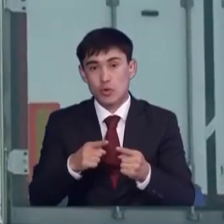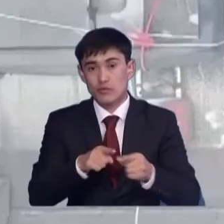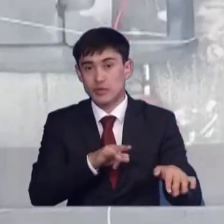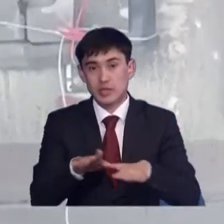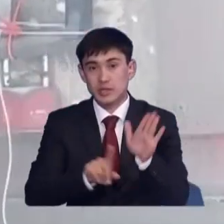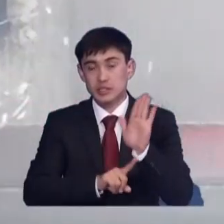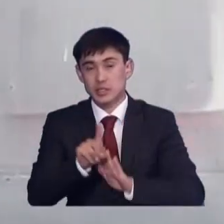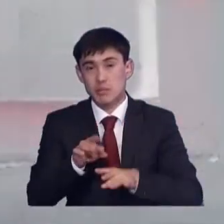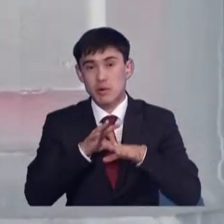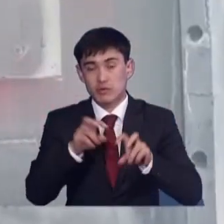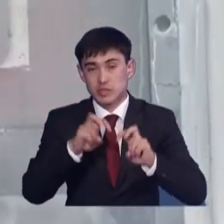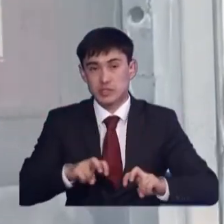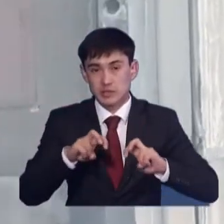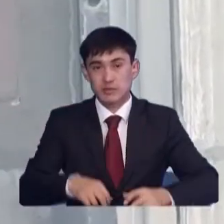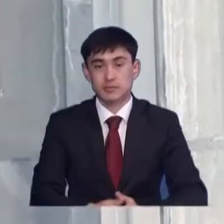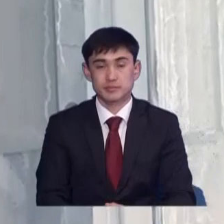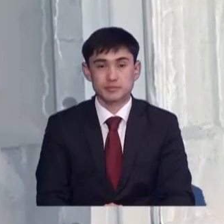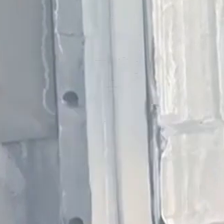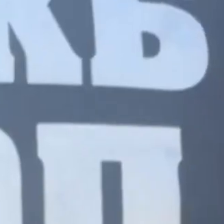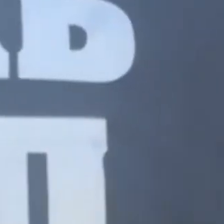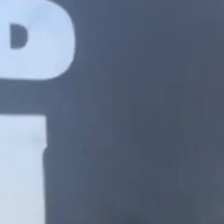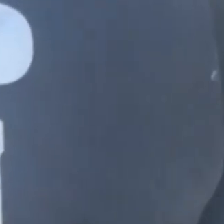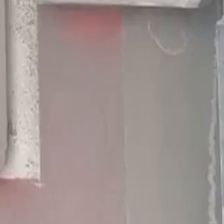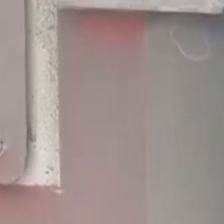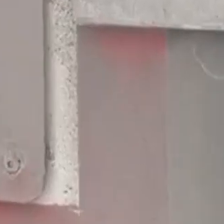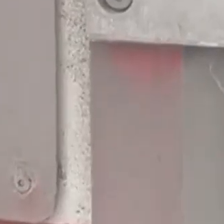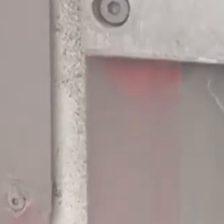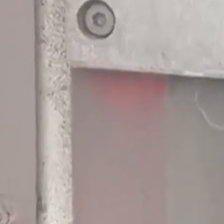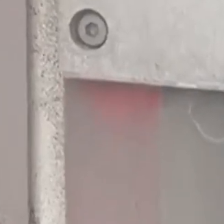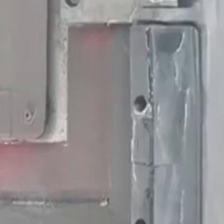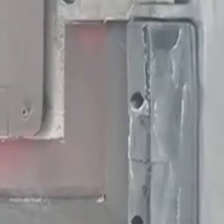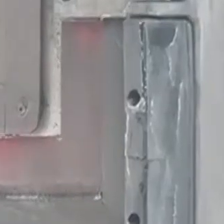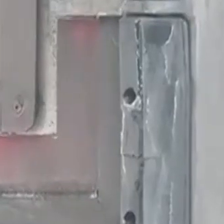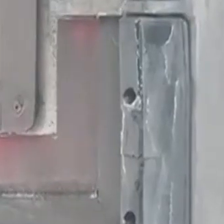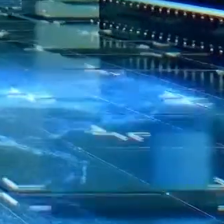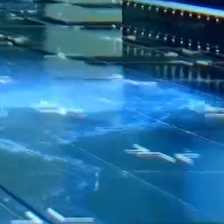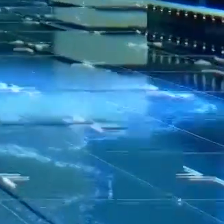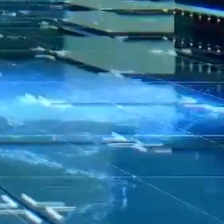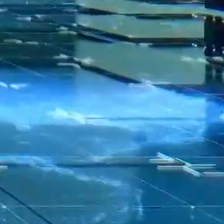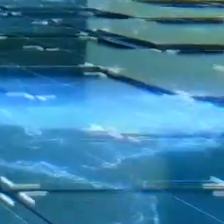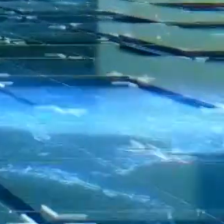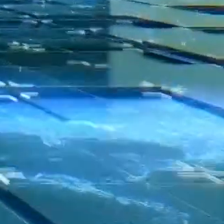дело. Проводится расследование. Лаура Искакова по материалам интернет-ресурсов.